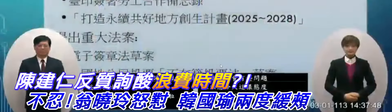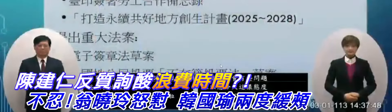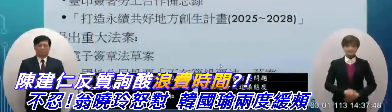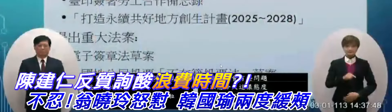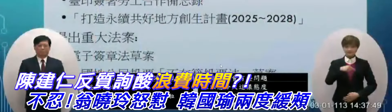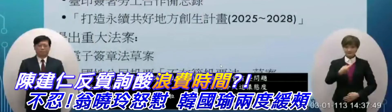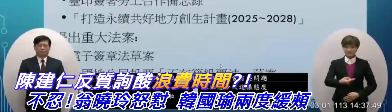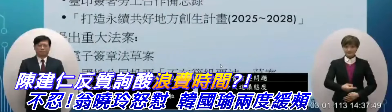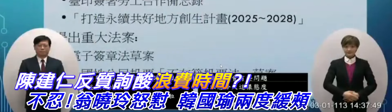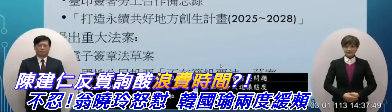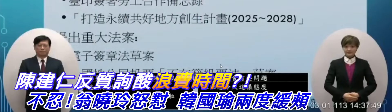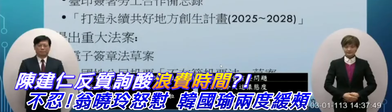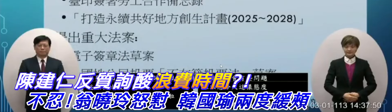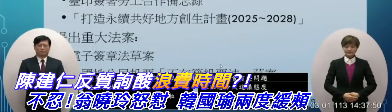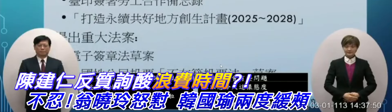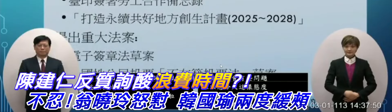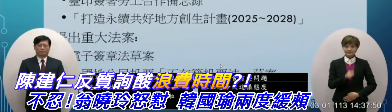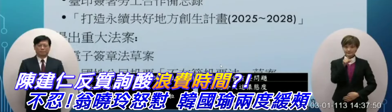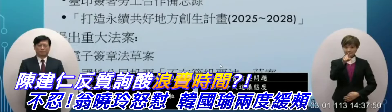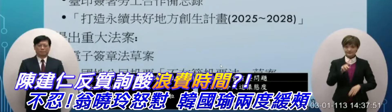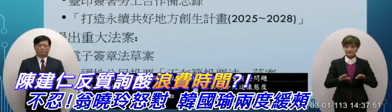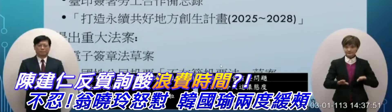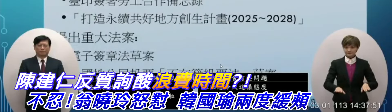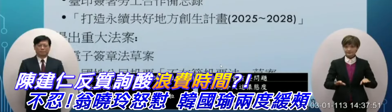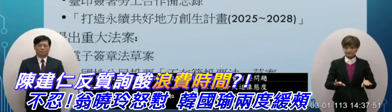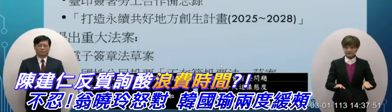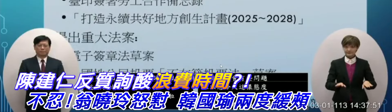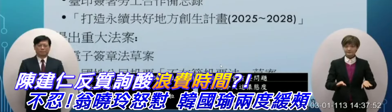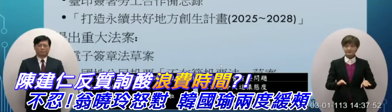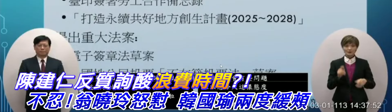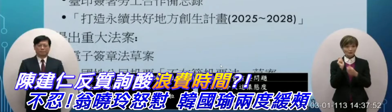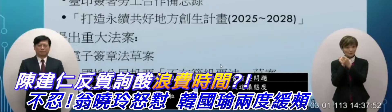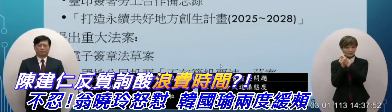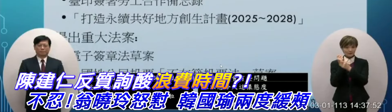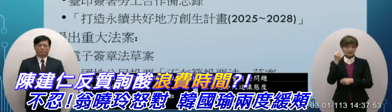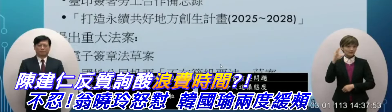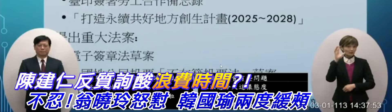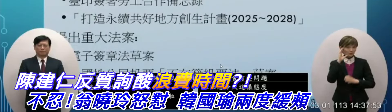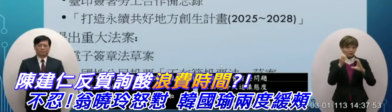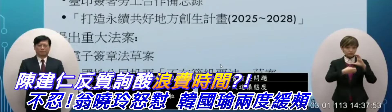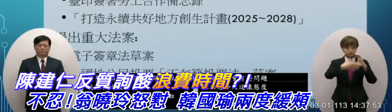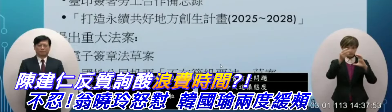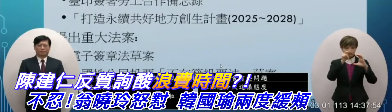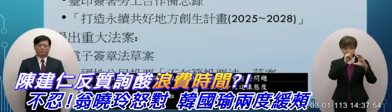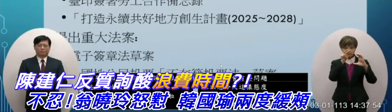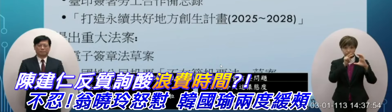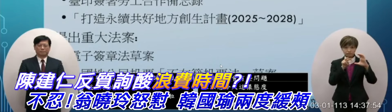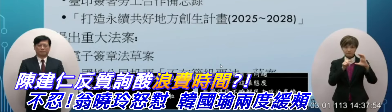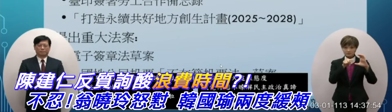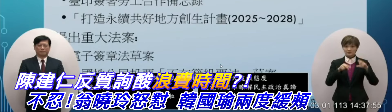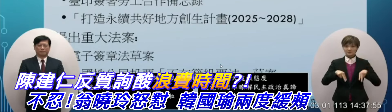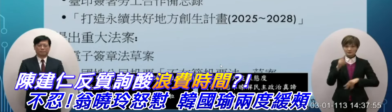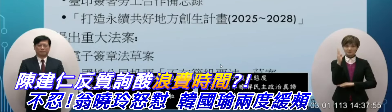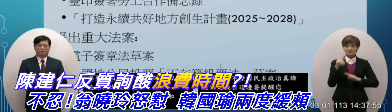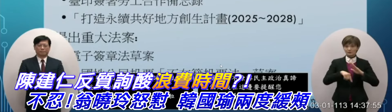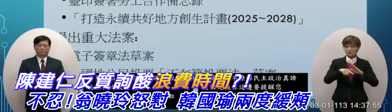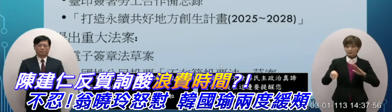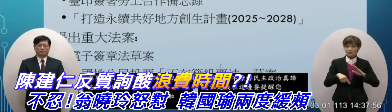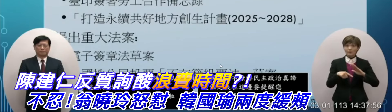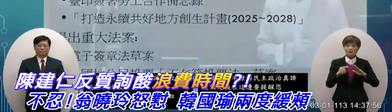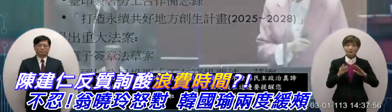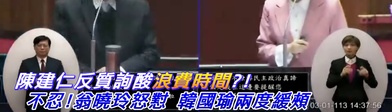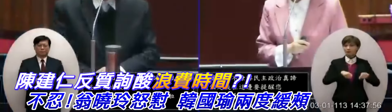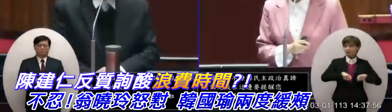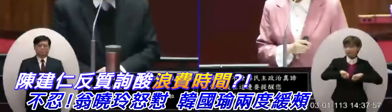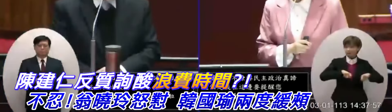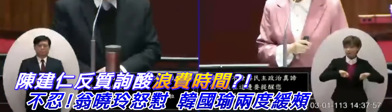讲，在您现在最近我们看到新闻上面，是以及从您行政院政策官网上面来看，